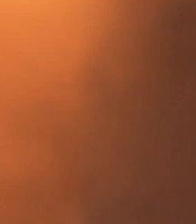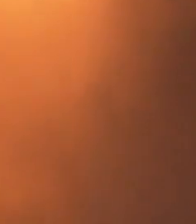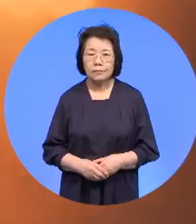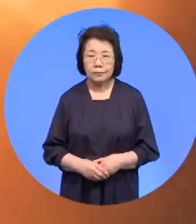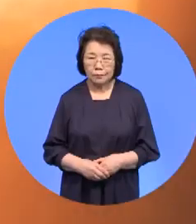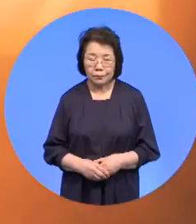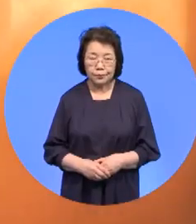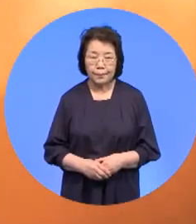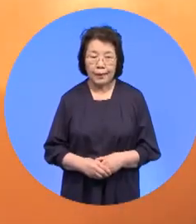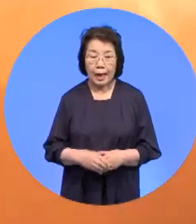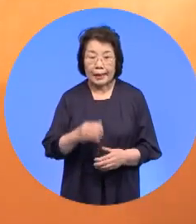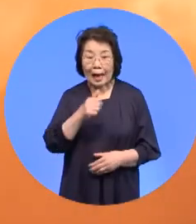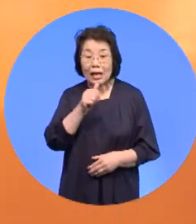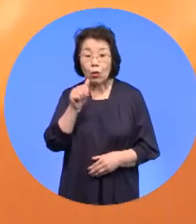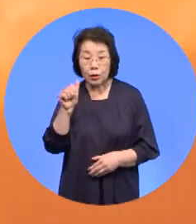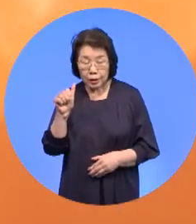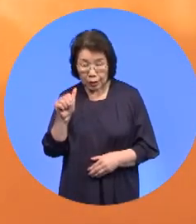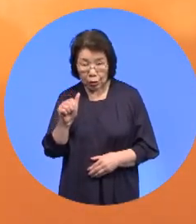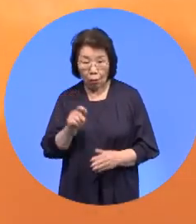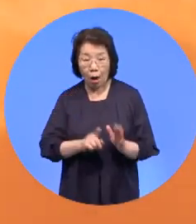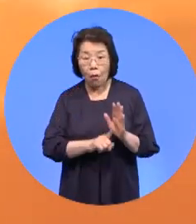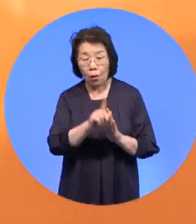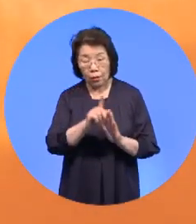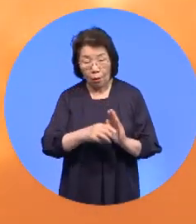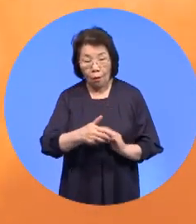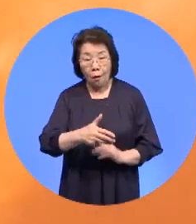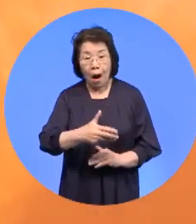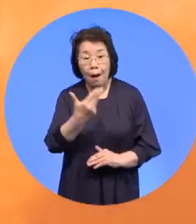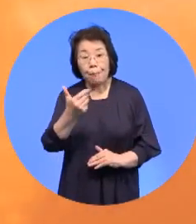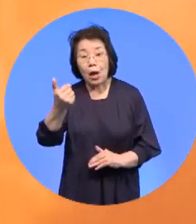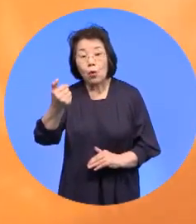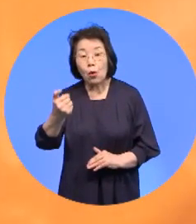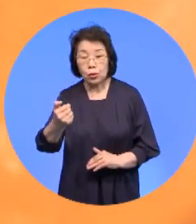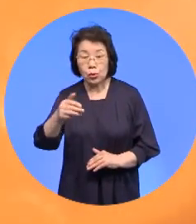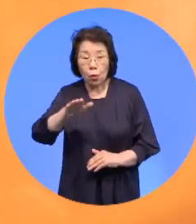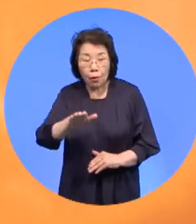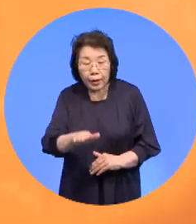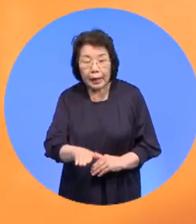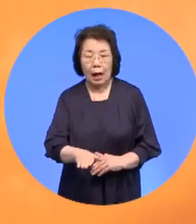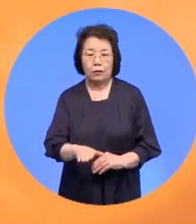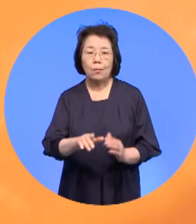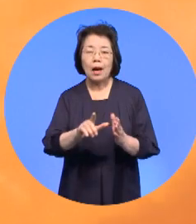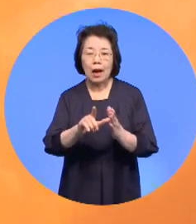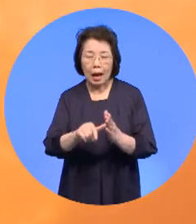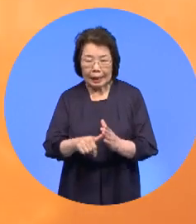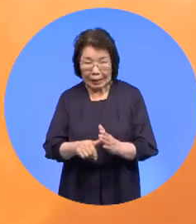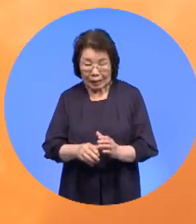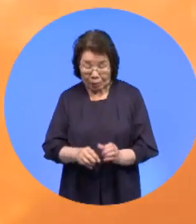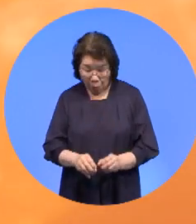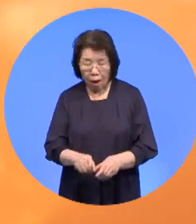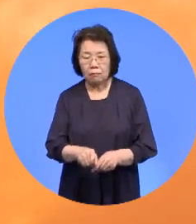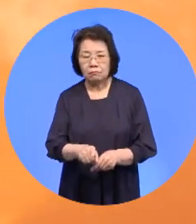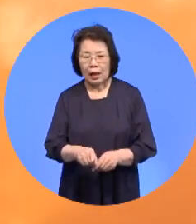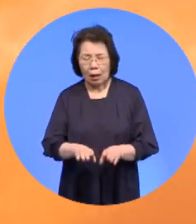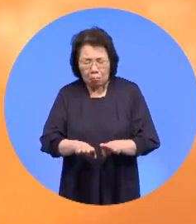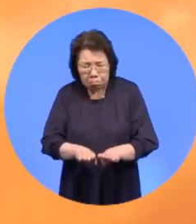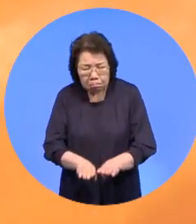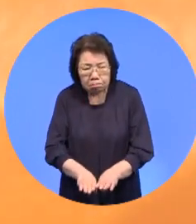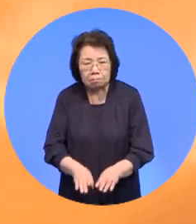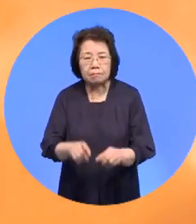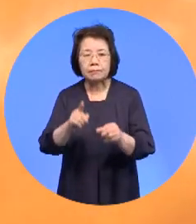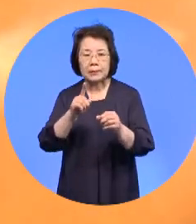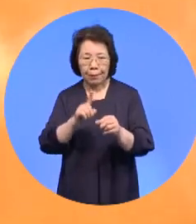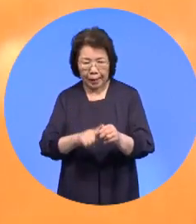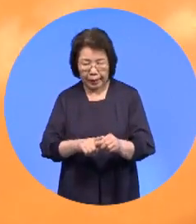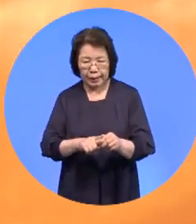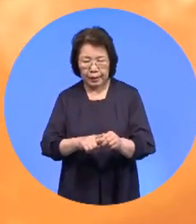実はダイオキシンは850度以下の温度で発生するため900度以上の温度で燃焼させダイオキシンの発生